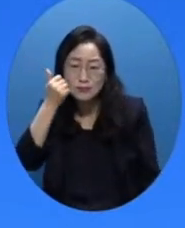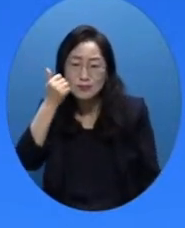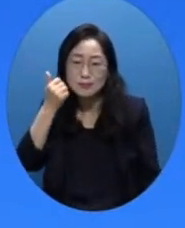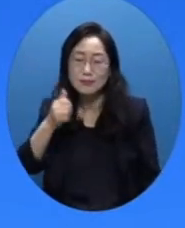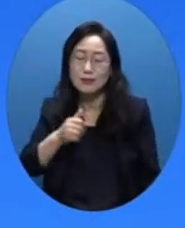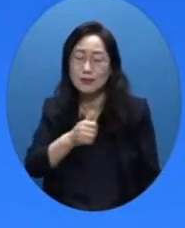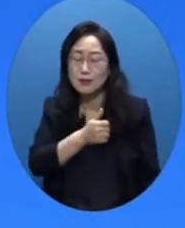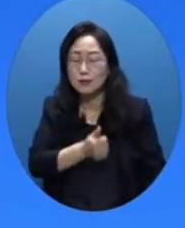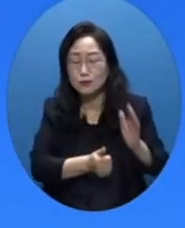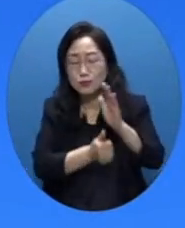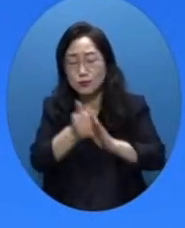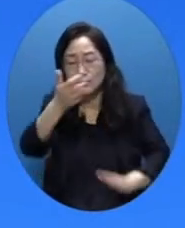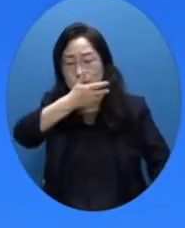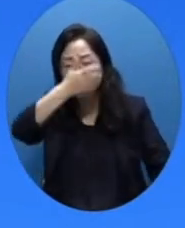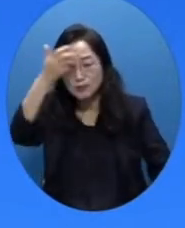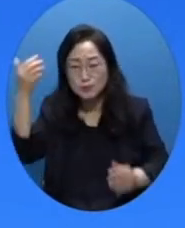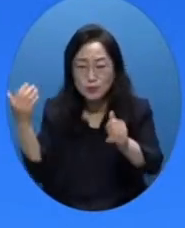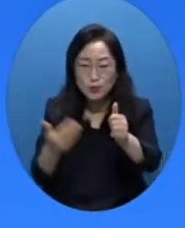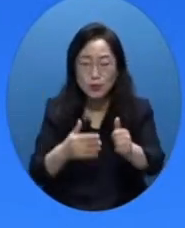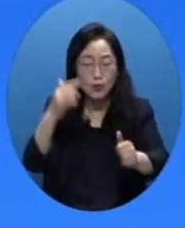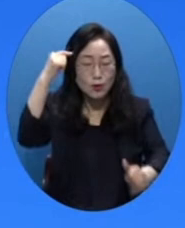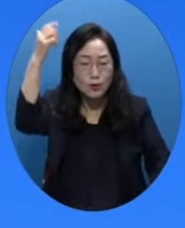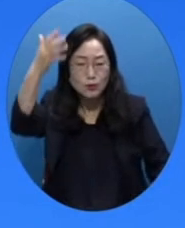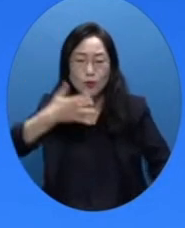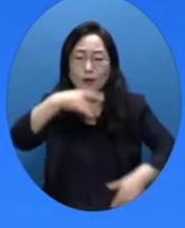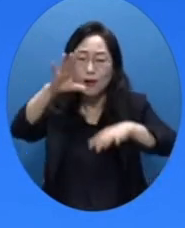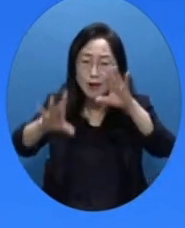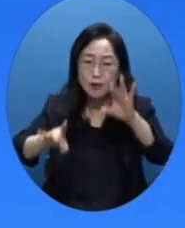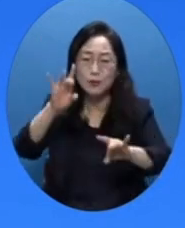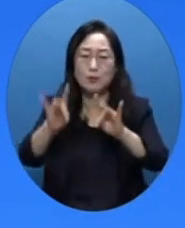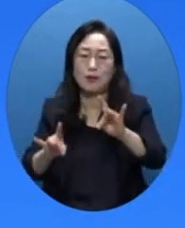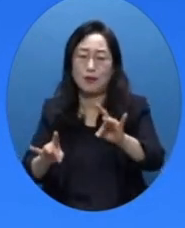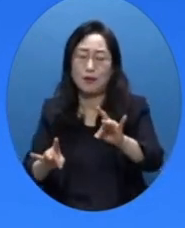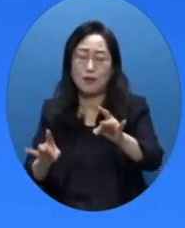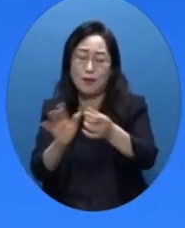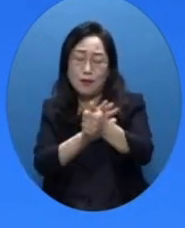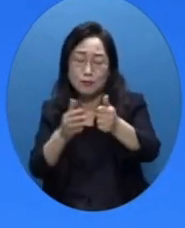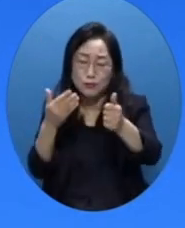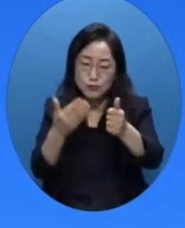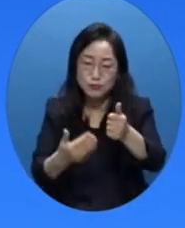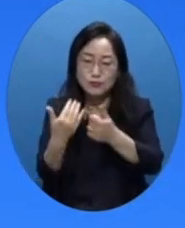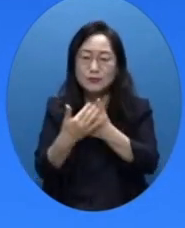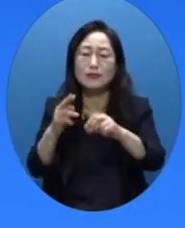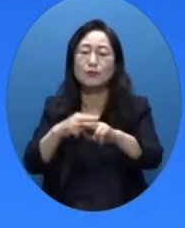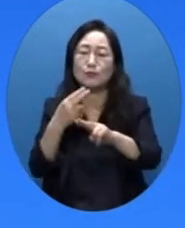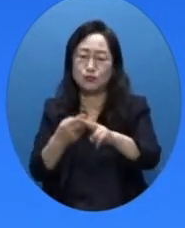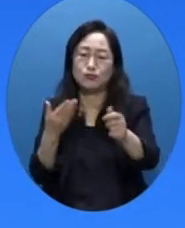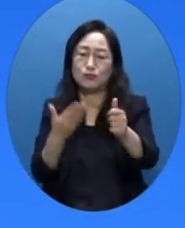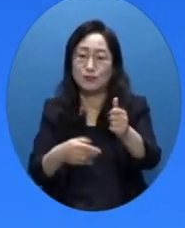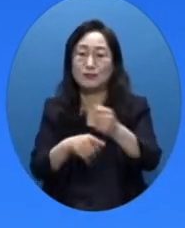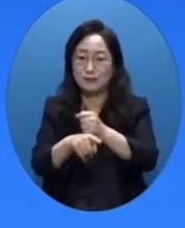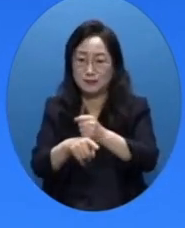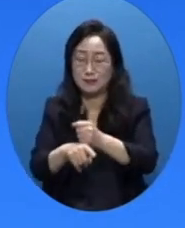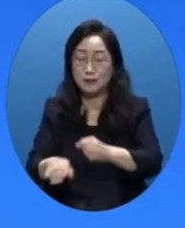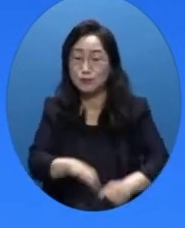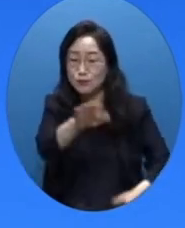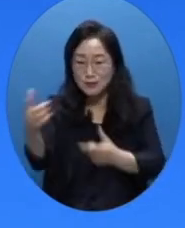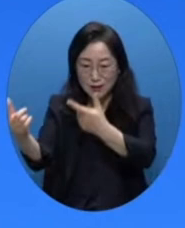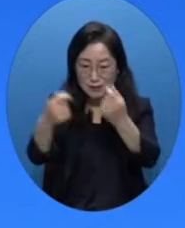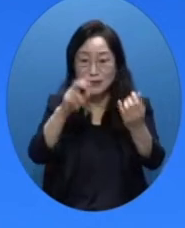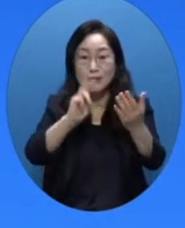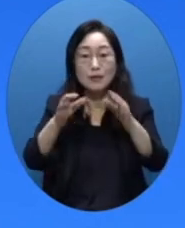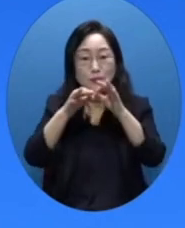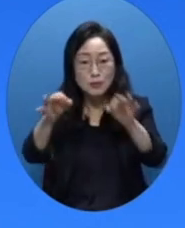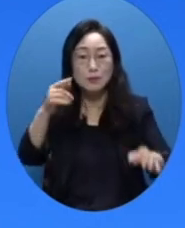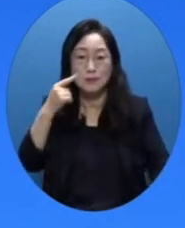꿈과 희망을 주었고 영혼의 감격함을 채워주는 은혜를 선물로 줄 수 있었습니다. 오늘 이 찬송을 부르면서